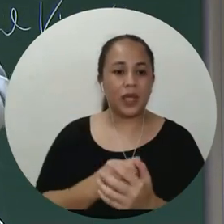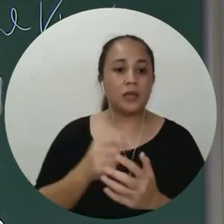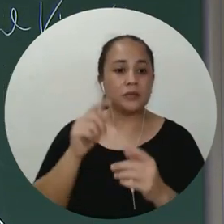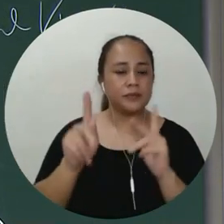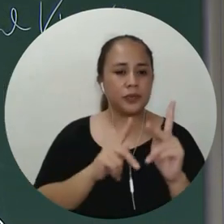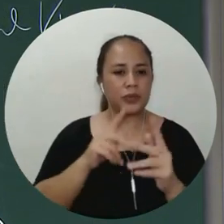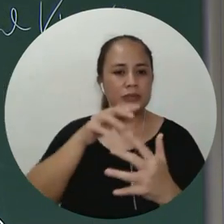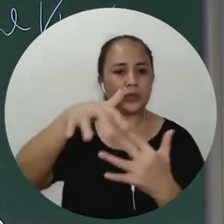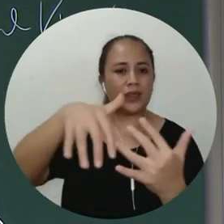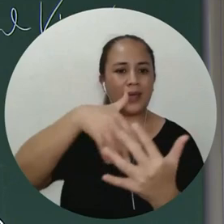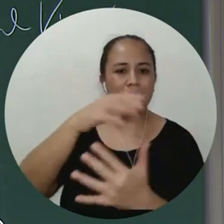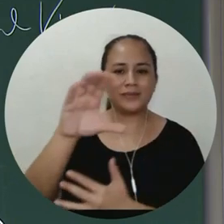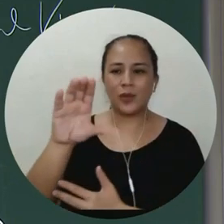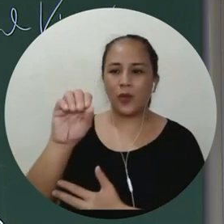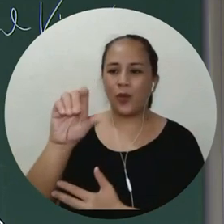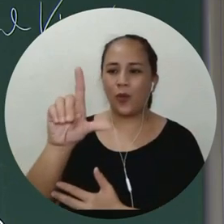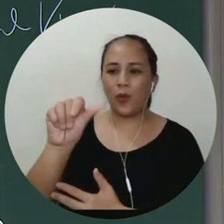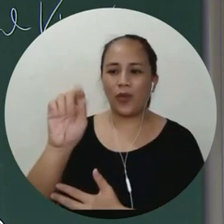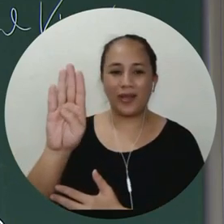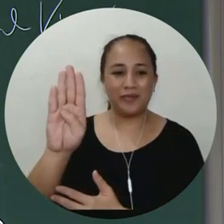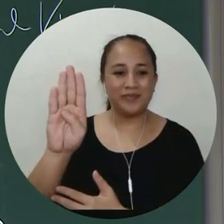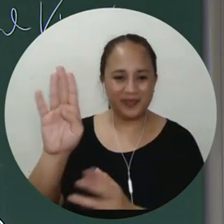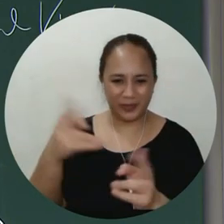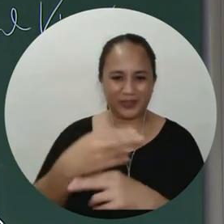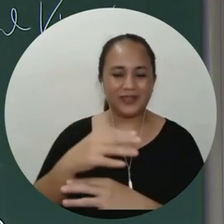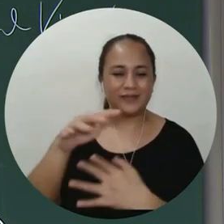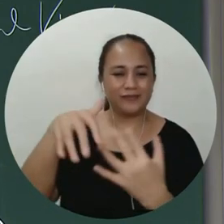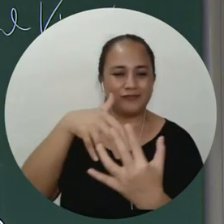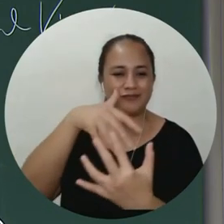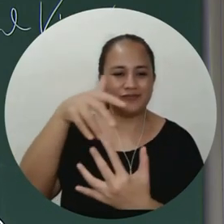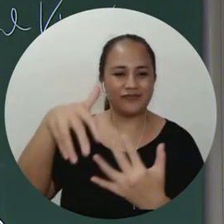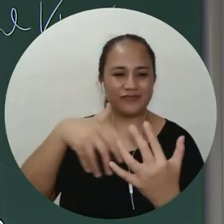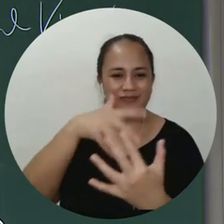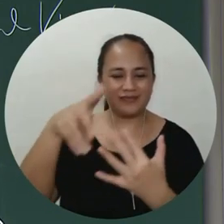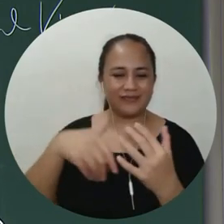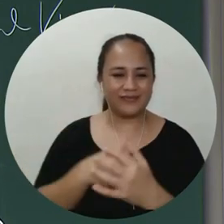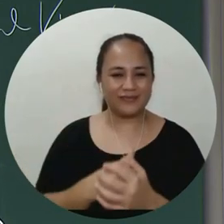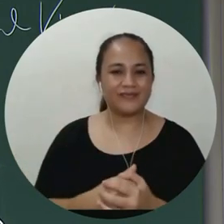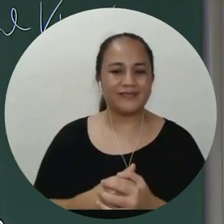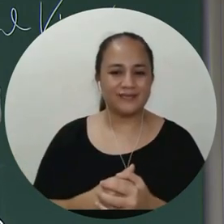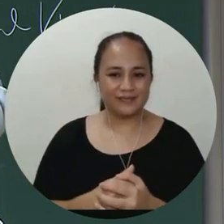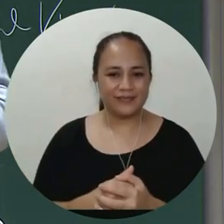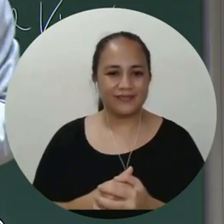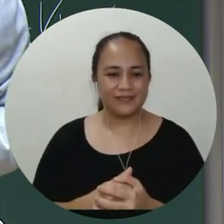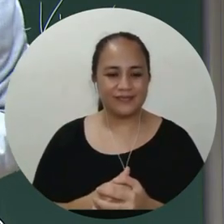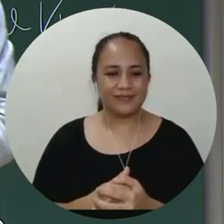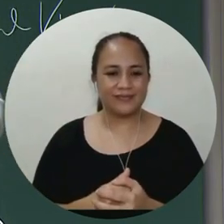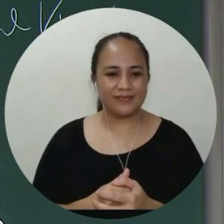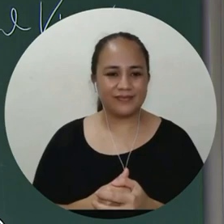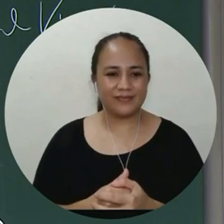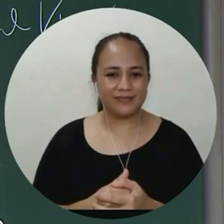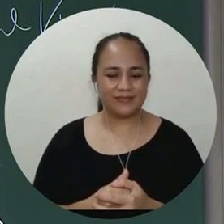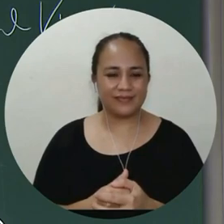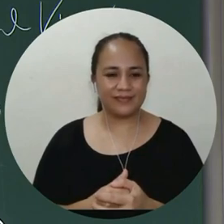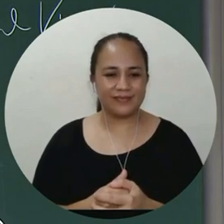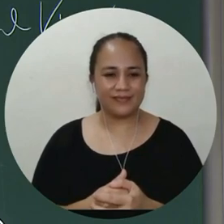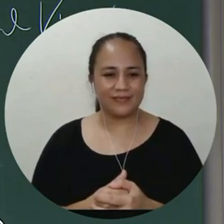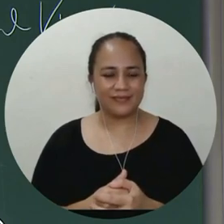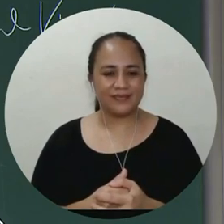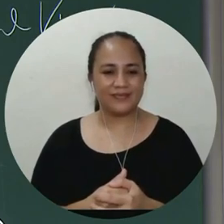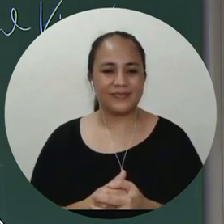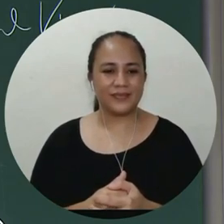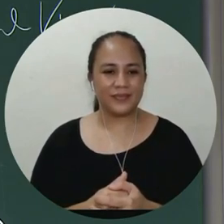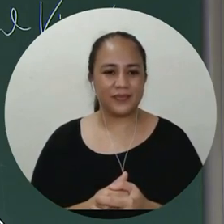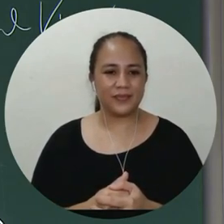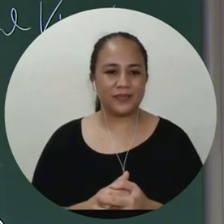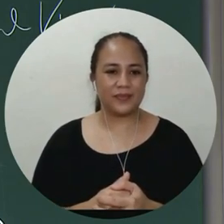collab. 일정한 목표를 달성하기 위해서 팀을 이루어서 함께 그렇게